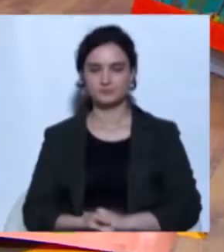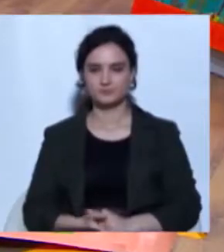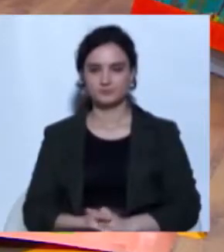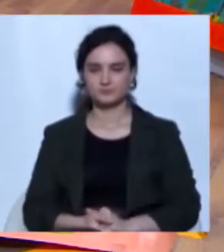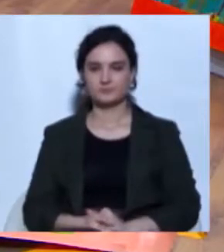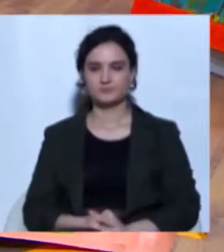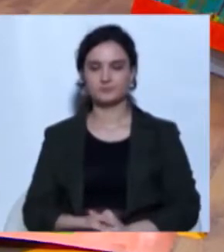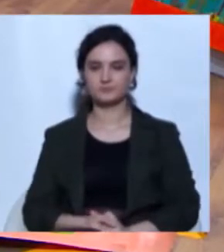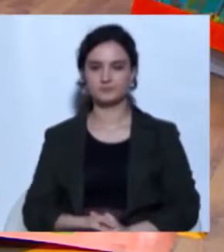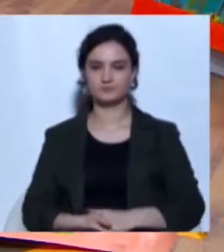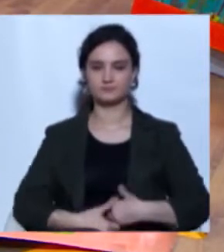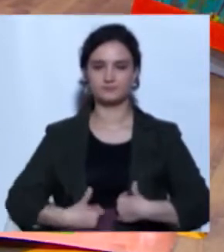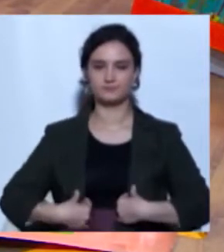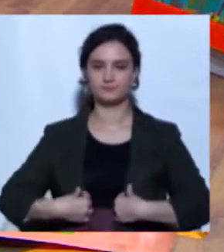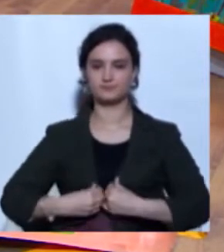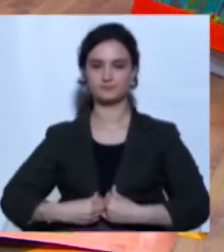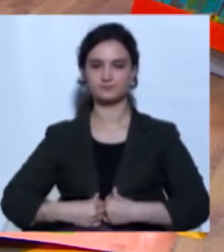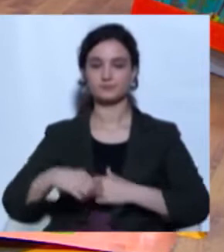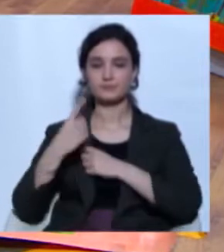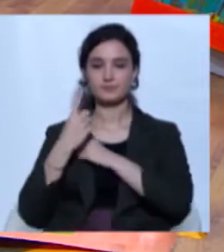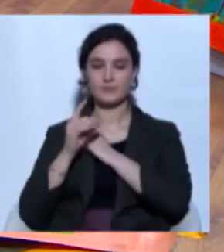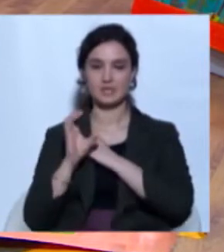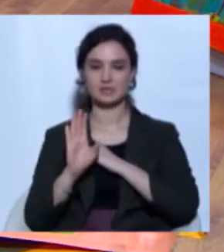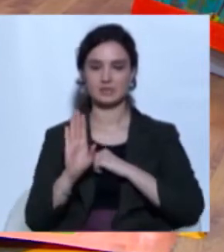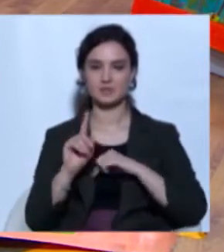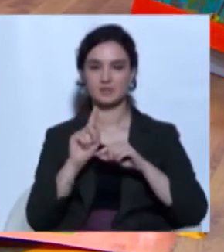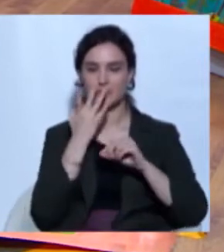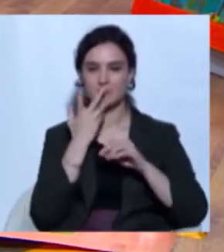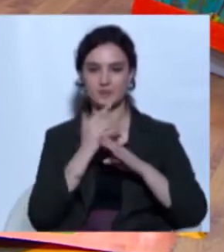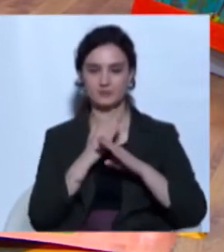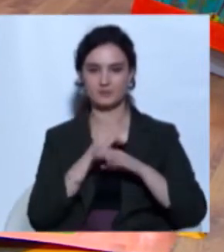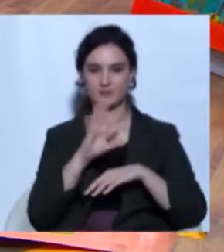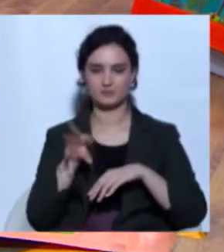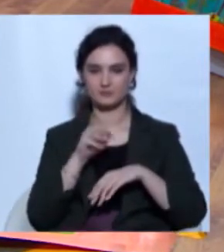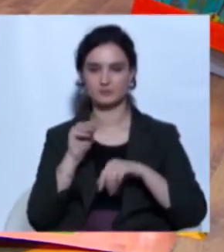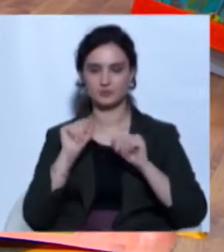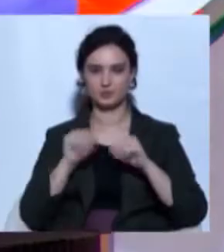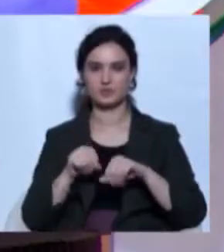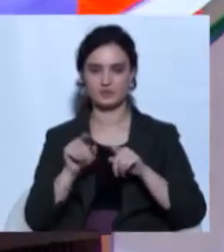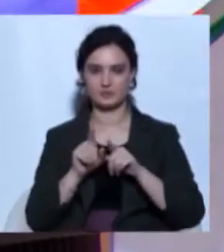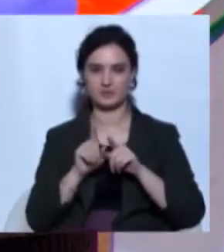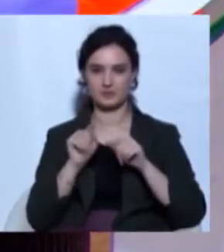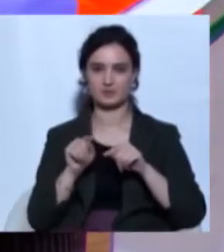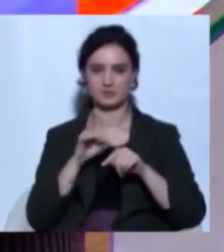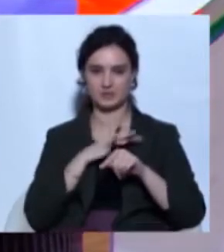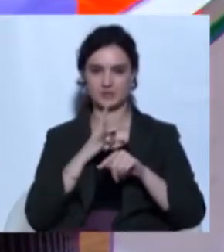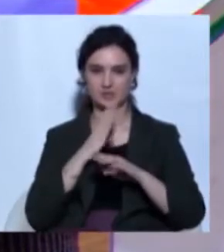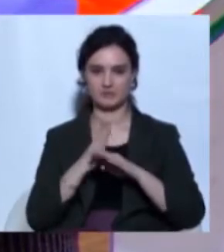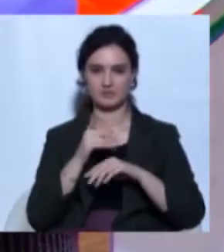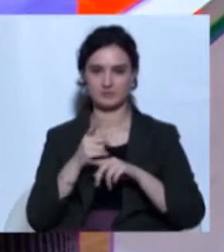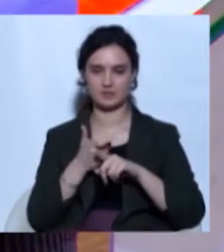და ერთი წამი აბაქრა ფერი გვაქვს. შეიძლება ეს. ა თეთრი გვაქვს,